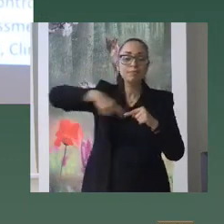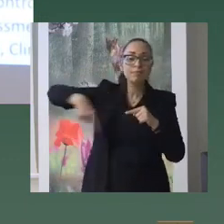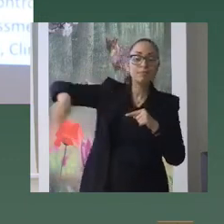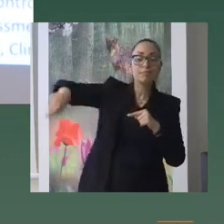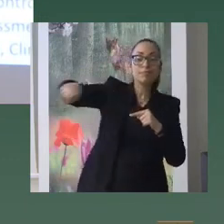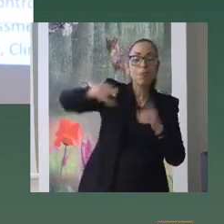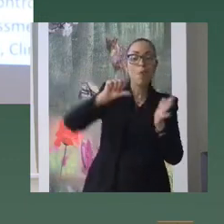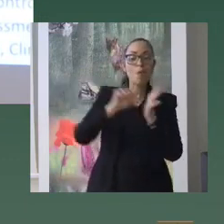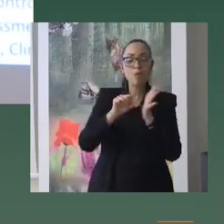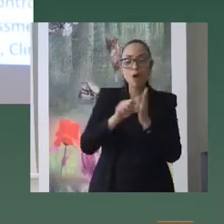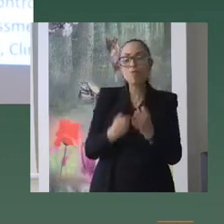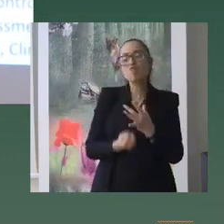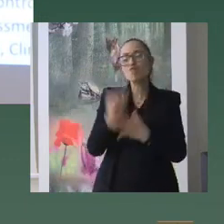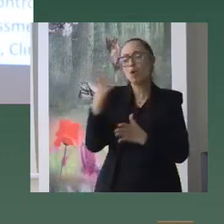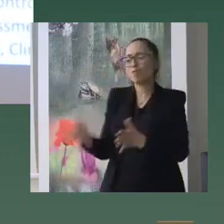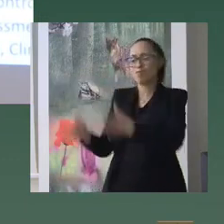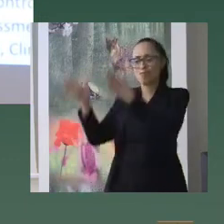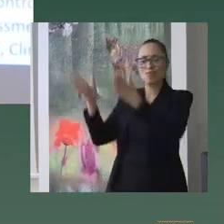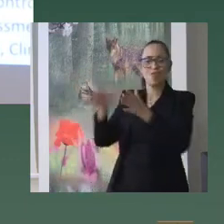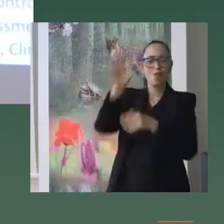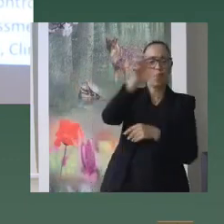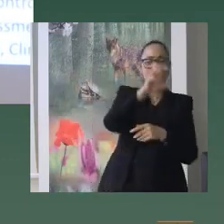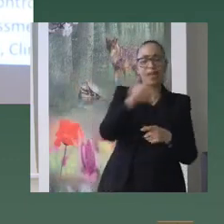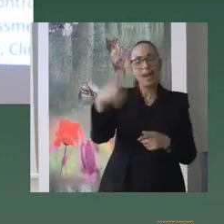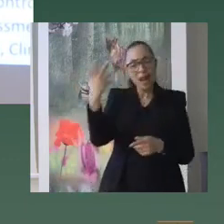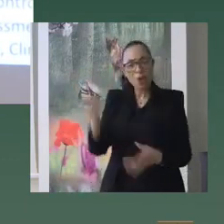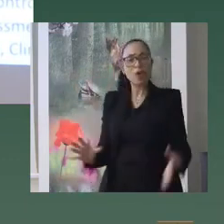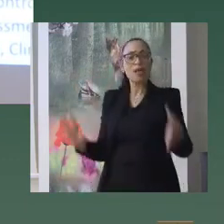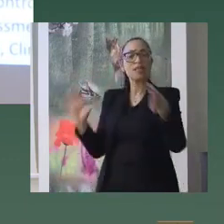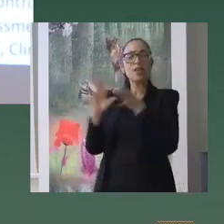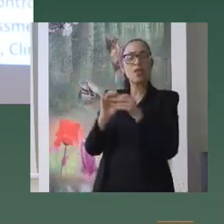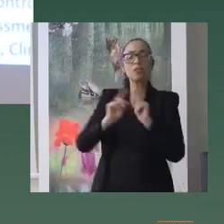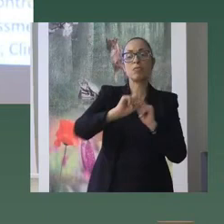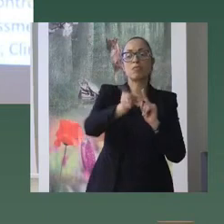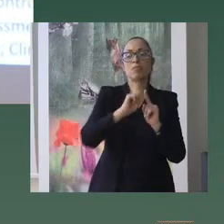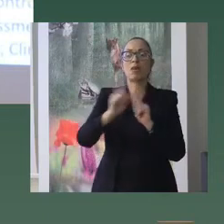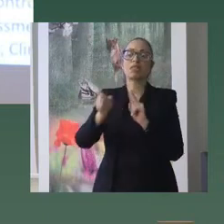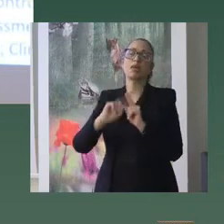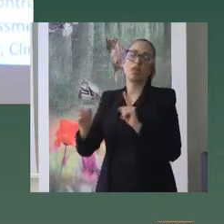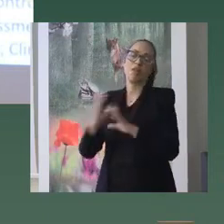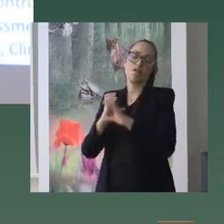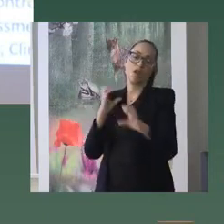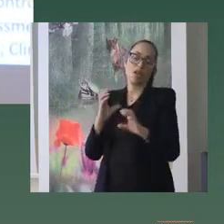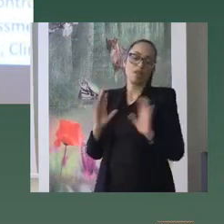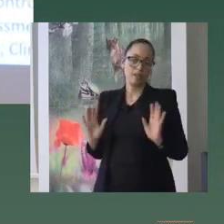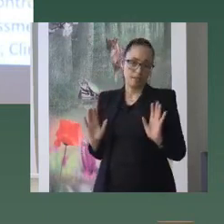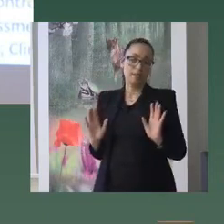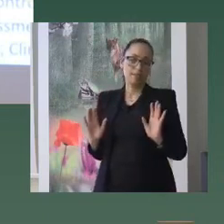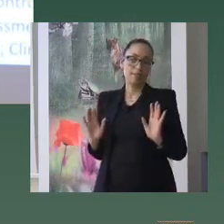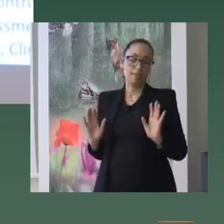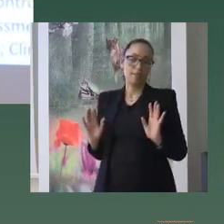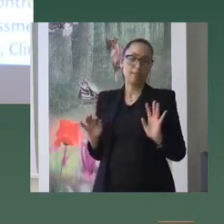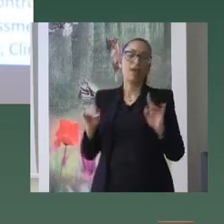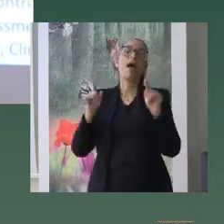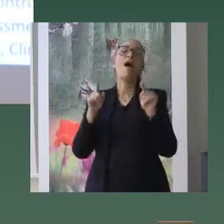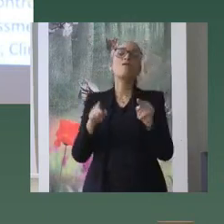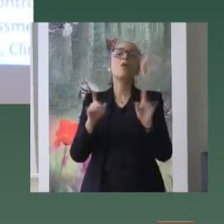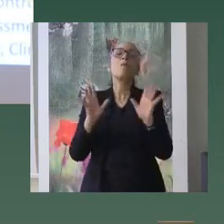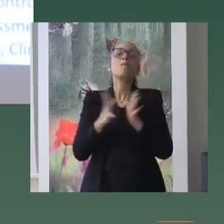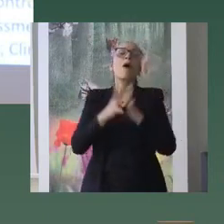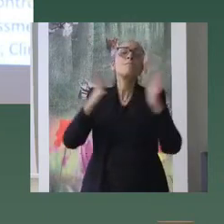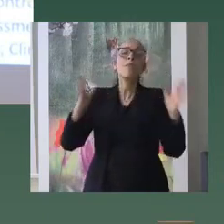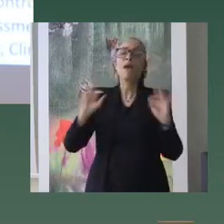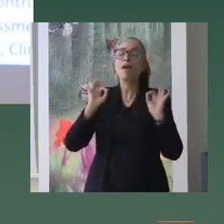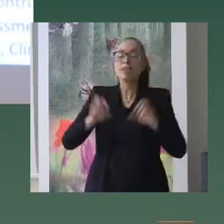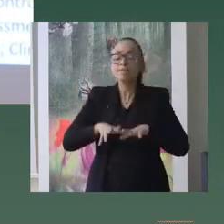δημιουργούνται, ας πούμε τα νέα προάστια, να συνδέονται με μέσα μεταφοράς. Δηλαδή, είναι μια